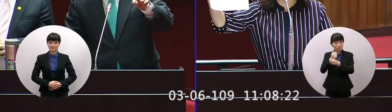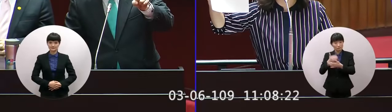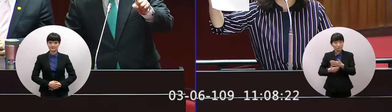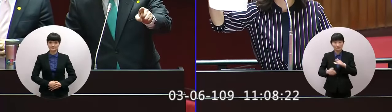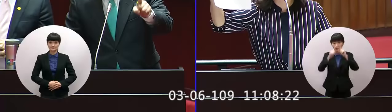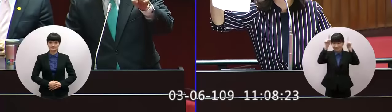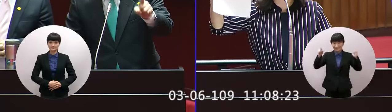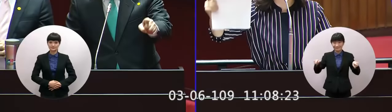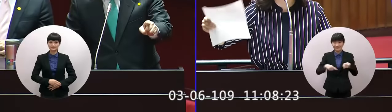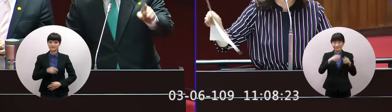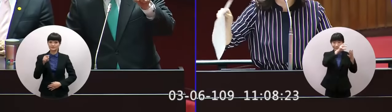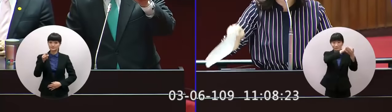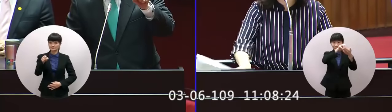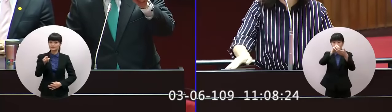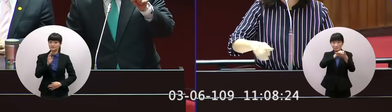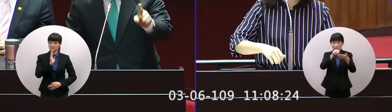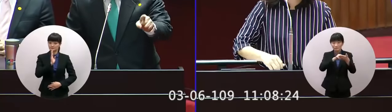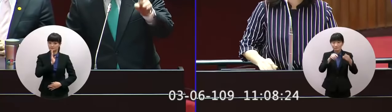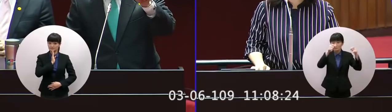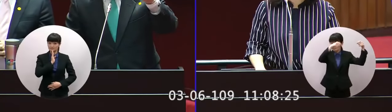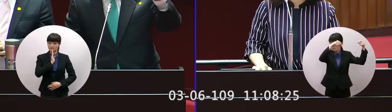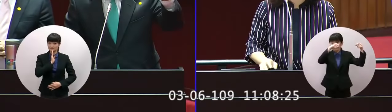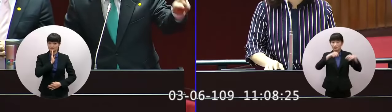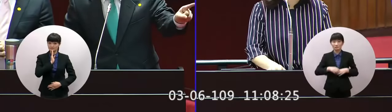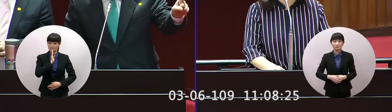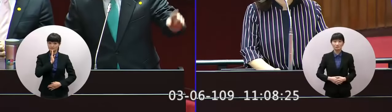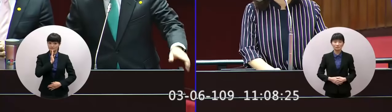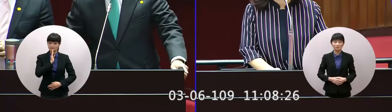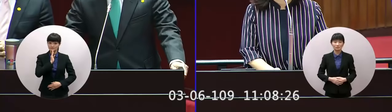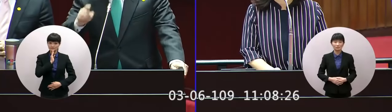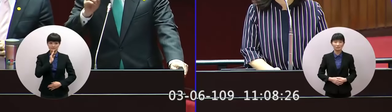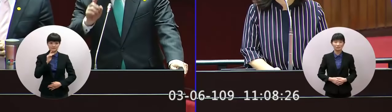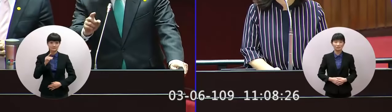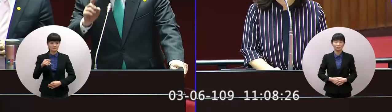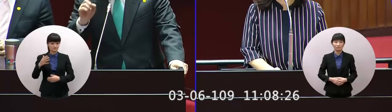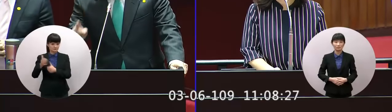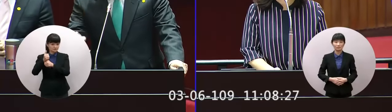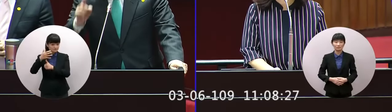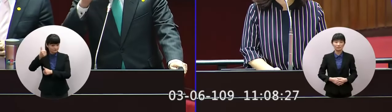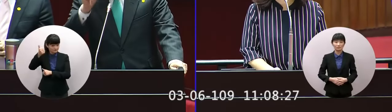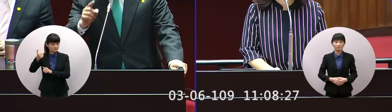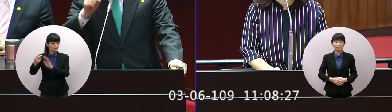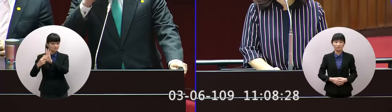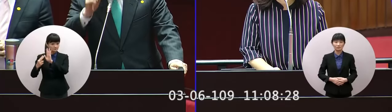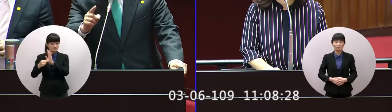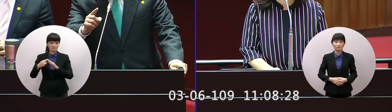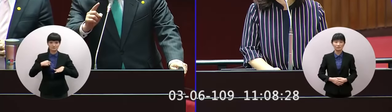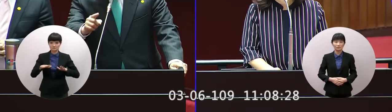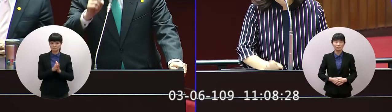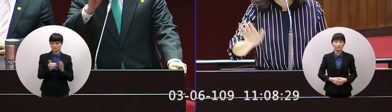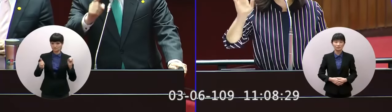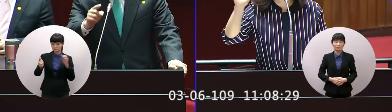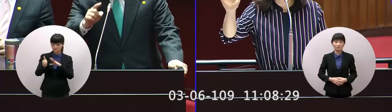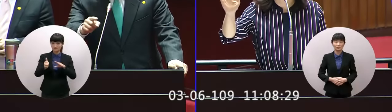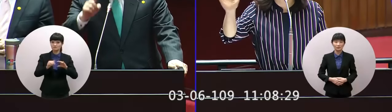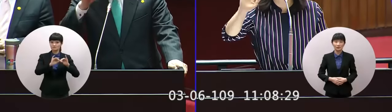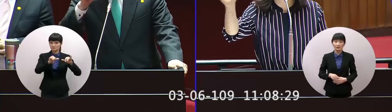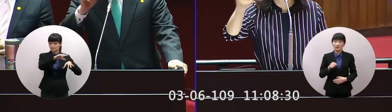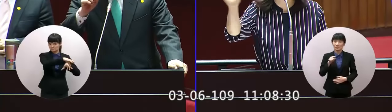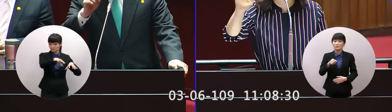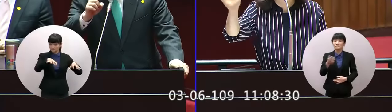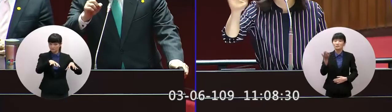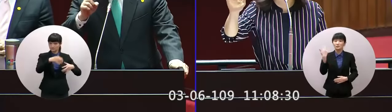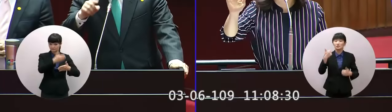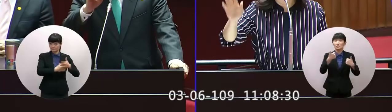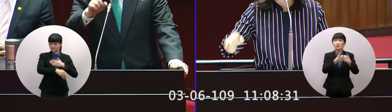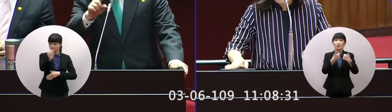逐字稿我自己打出来。 这个是署长讲的，所以我当场就跟署长讲，地区的绝对不减少，而且 你们当场并